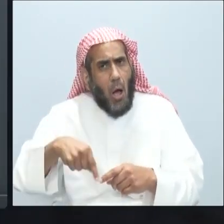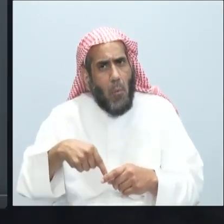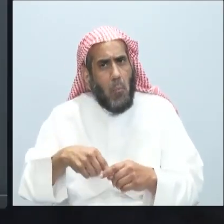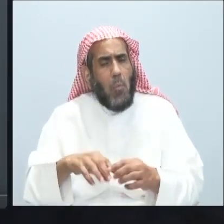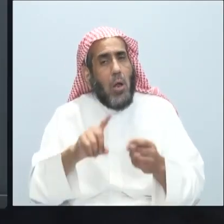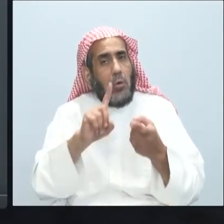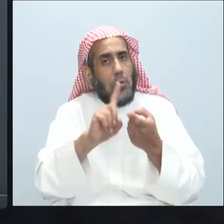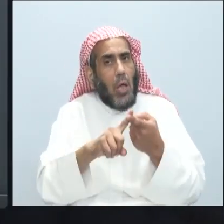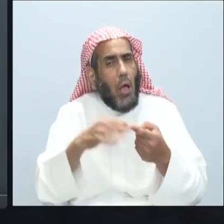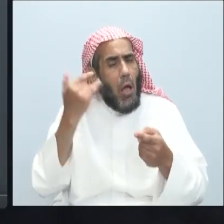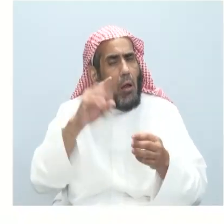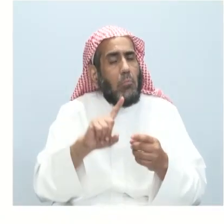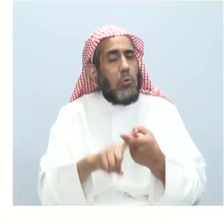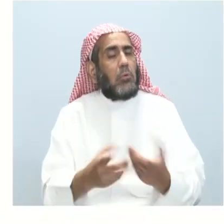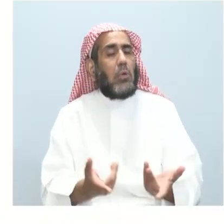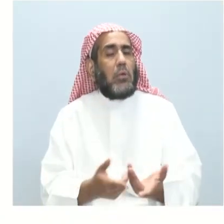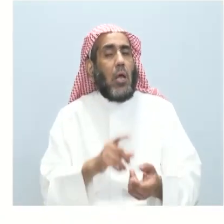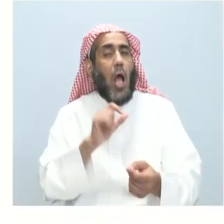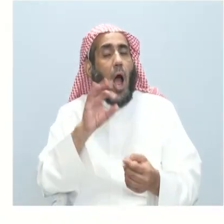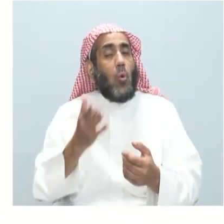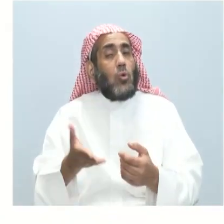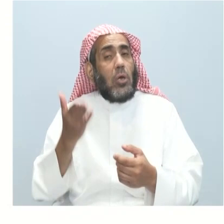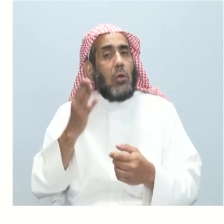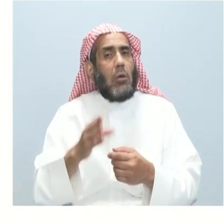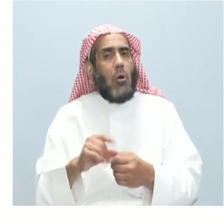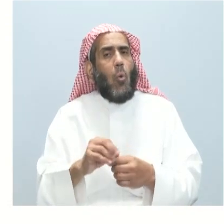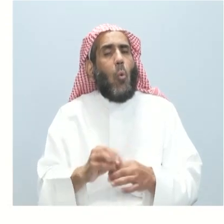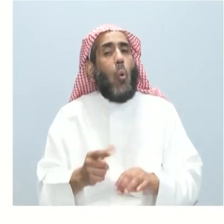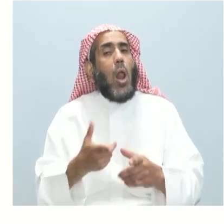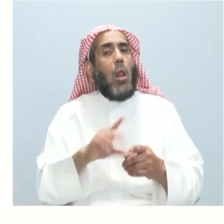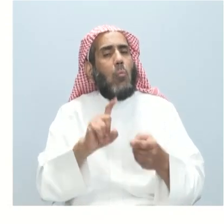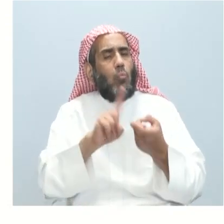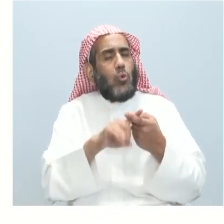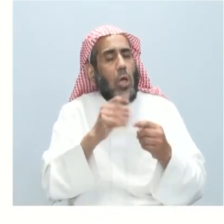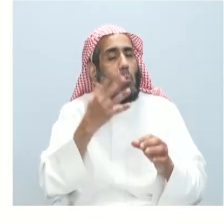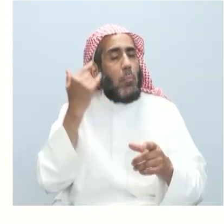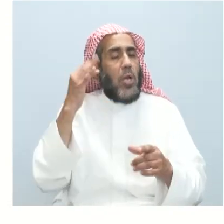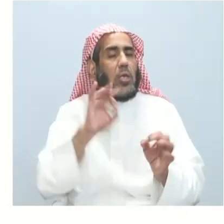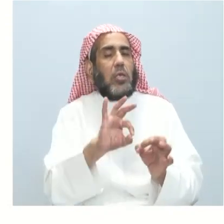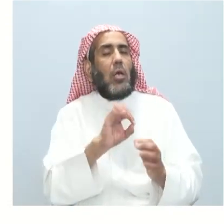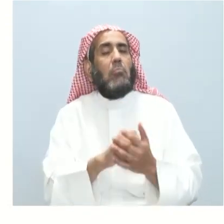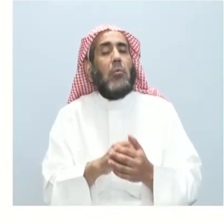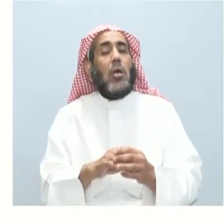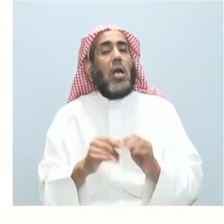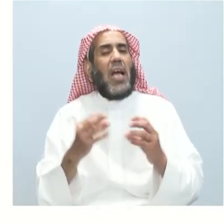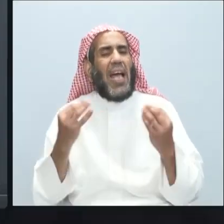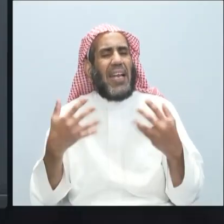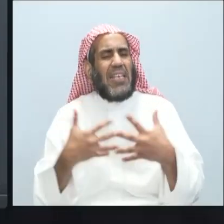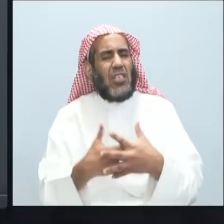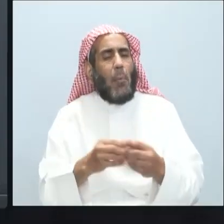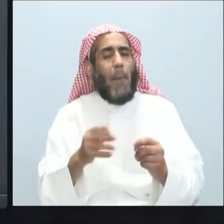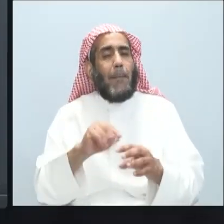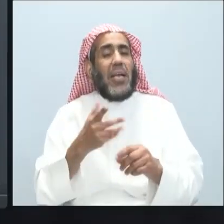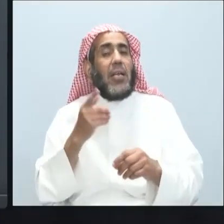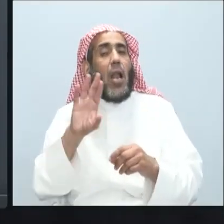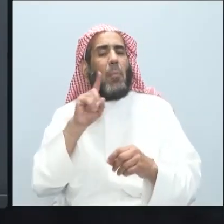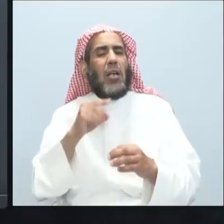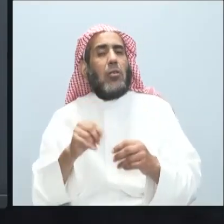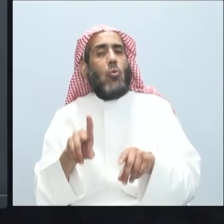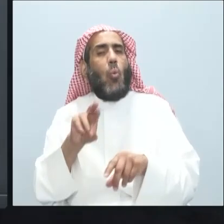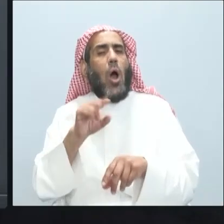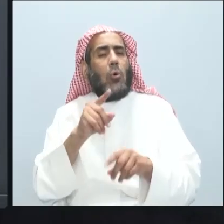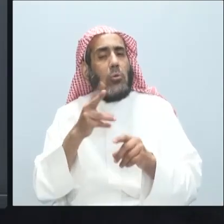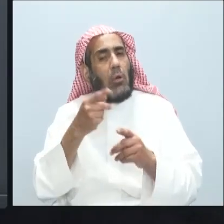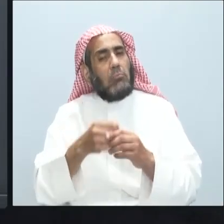النساء المتزوجات قوله جل وعلا والمحصنات من النساء الجمع بين المراه واختها ما